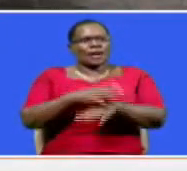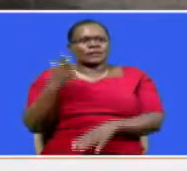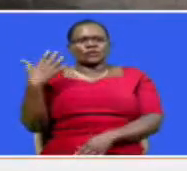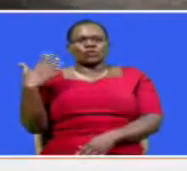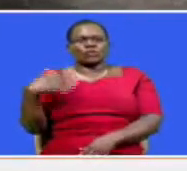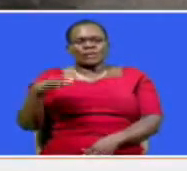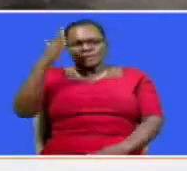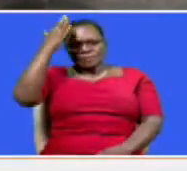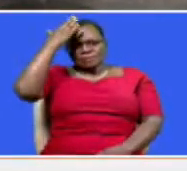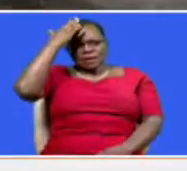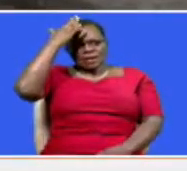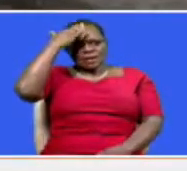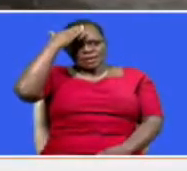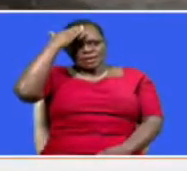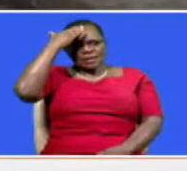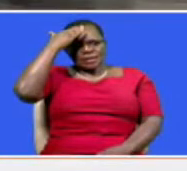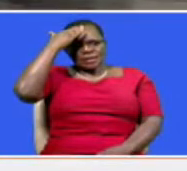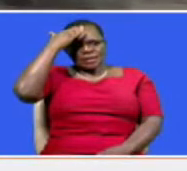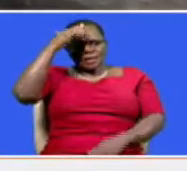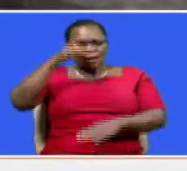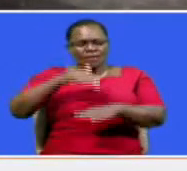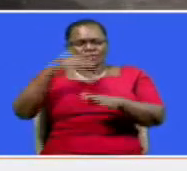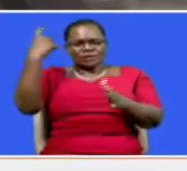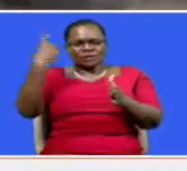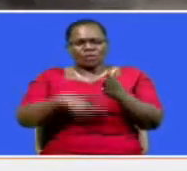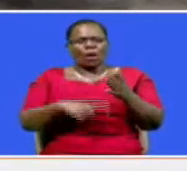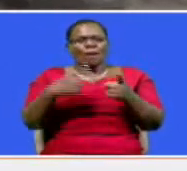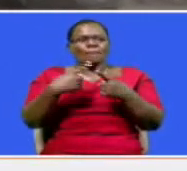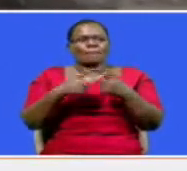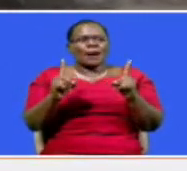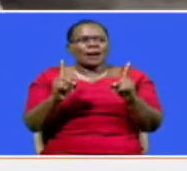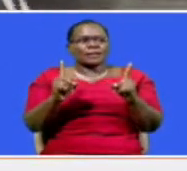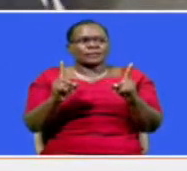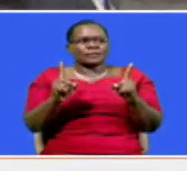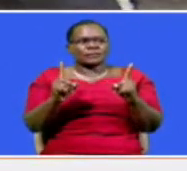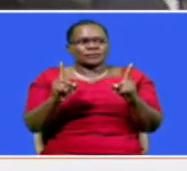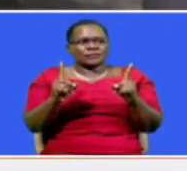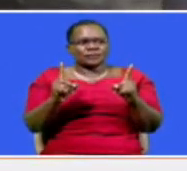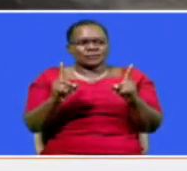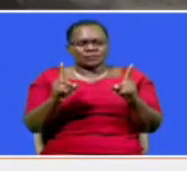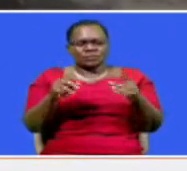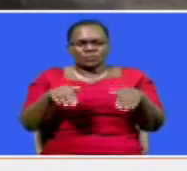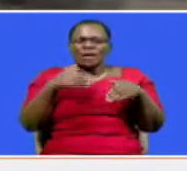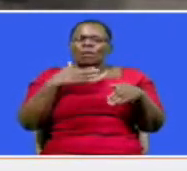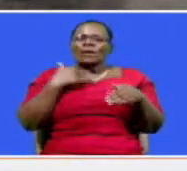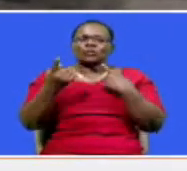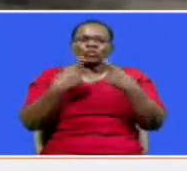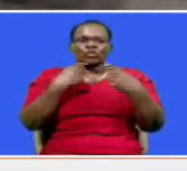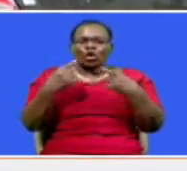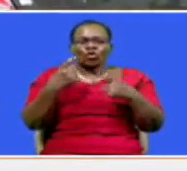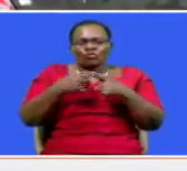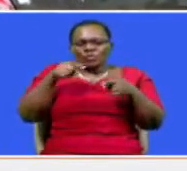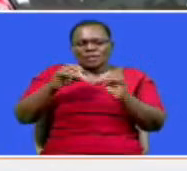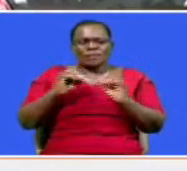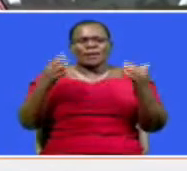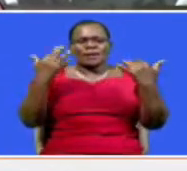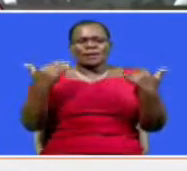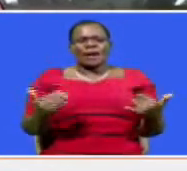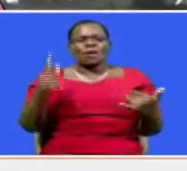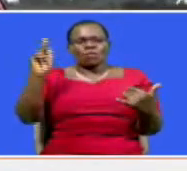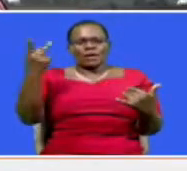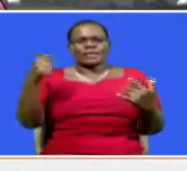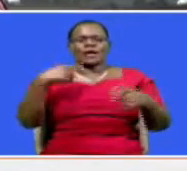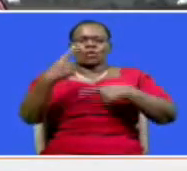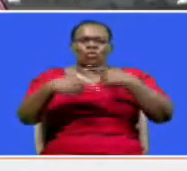on Monday. This is after we had effective prices on Friday, but it's a matter that we are taking the AG's advisement on, so I don't want to speak further on the issue. Kwa sasa